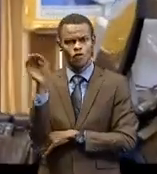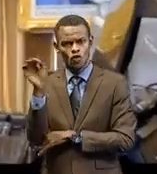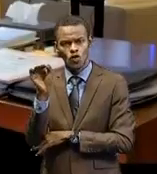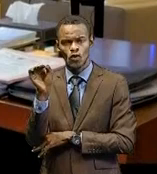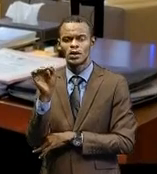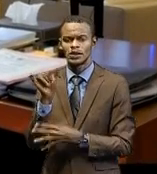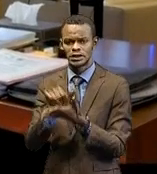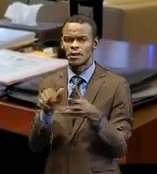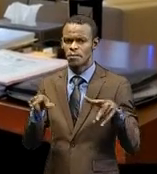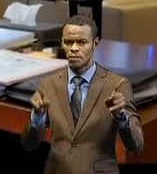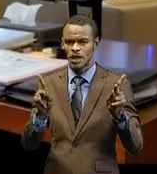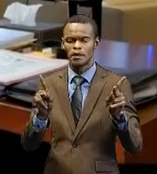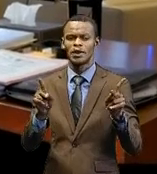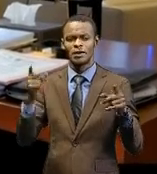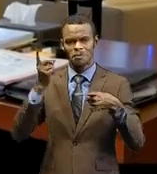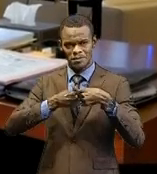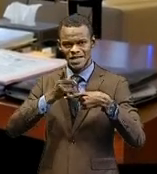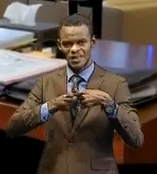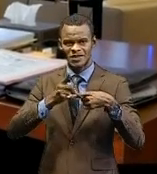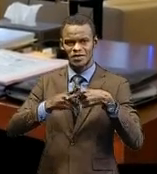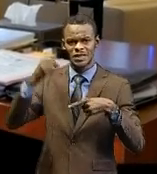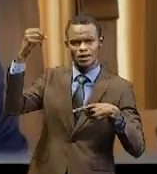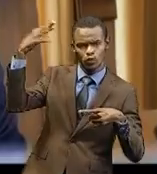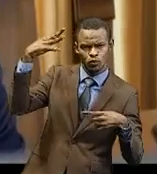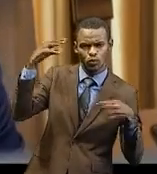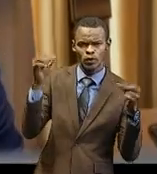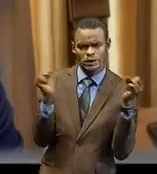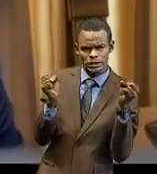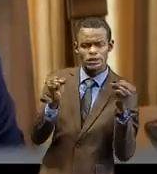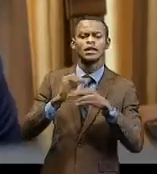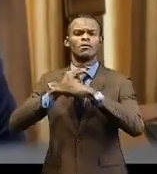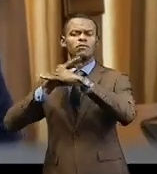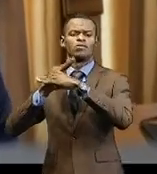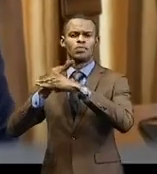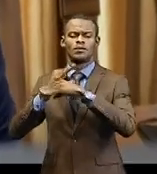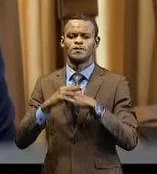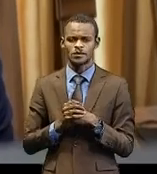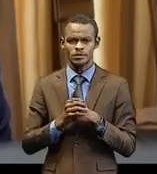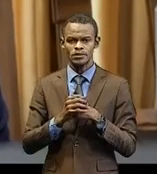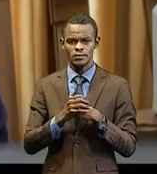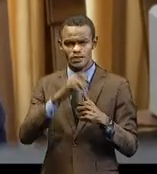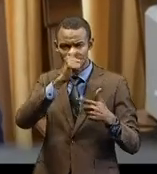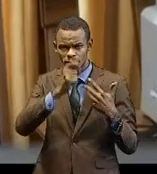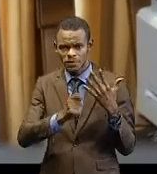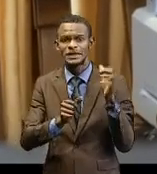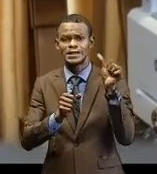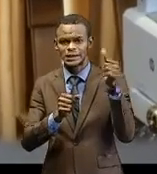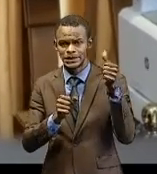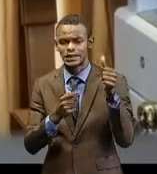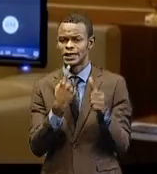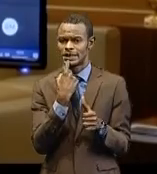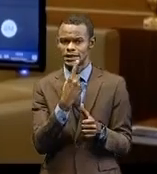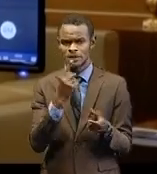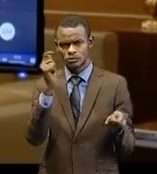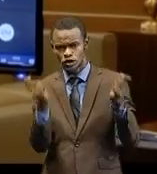défis écologiques planétaires de l'heure. Regroupées en deux principaux axes, changement climatique d'une part,